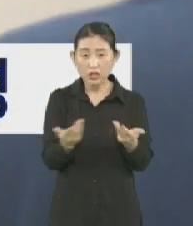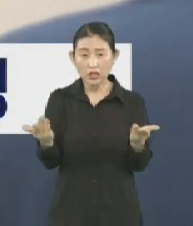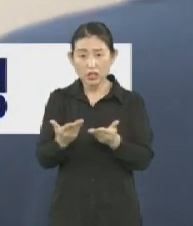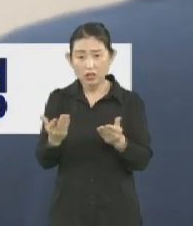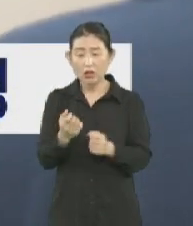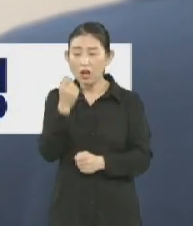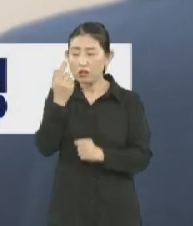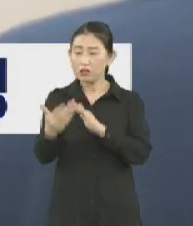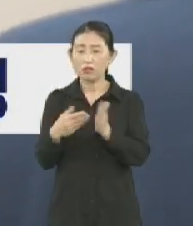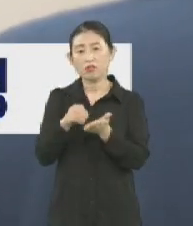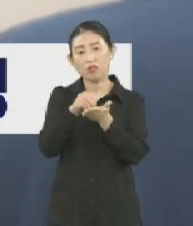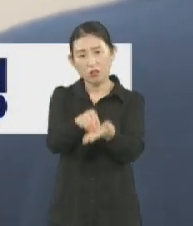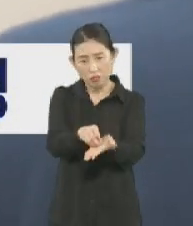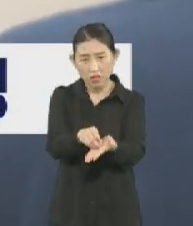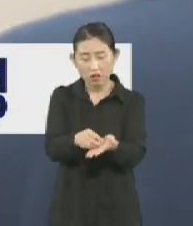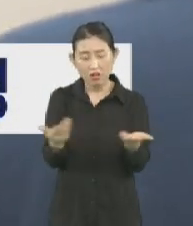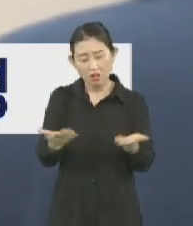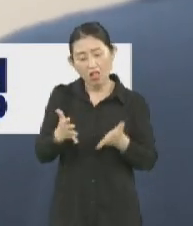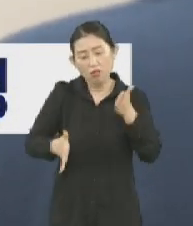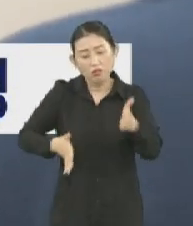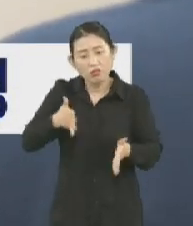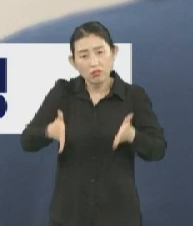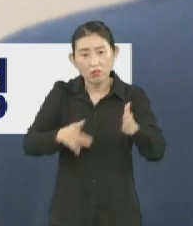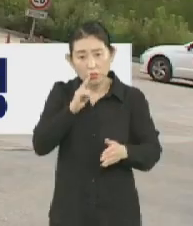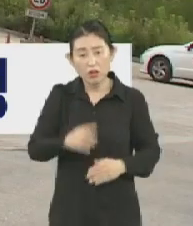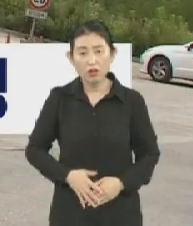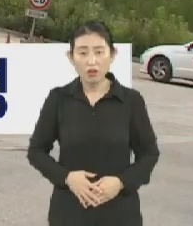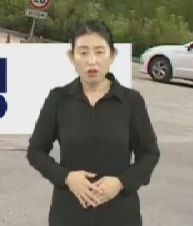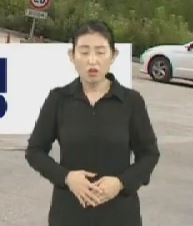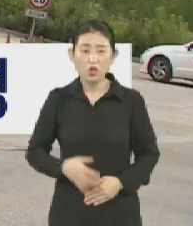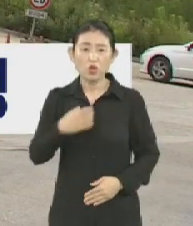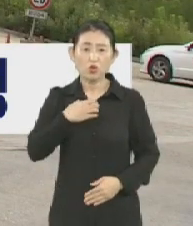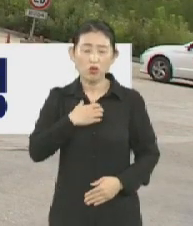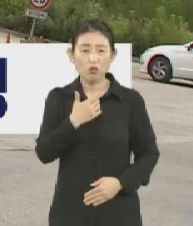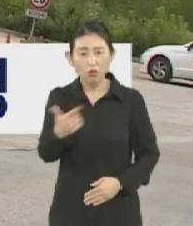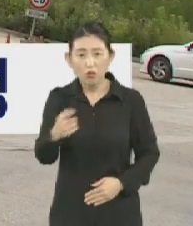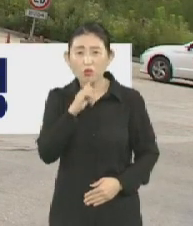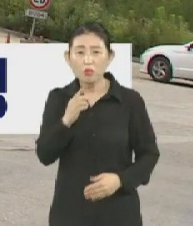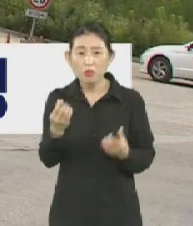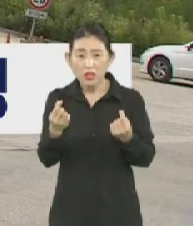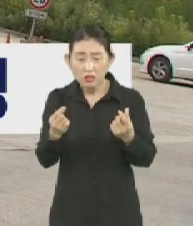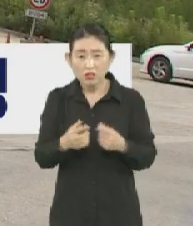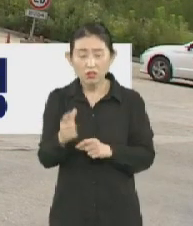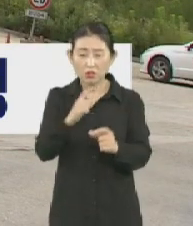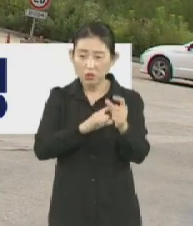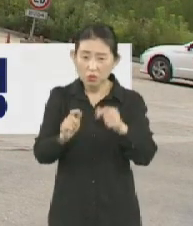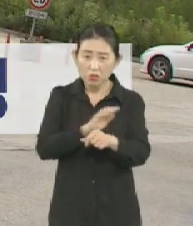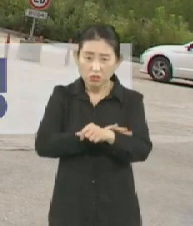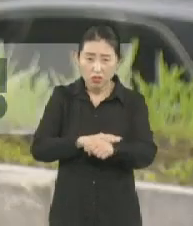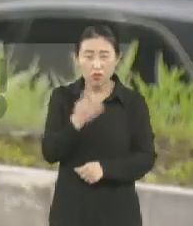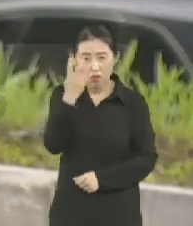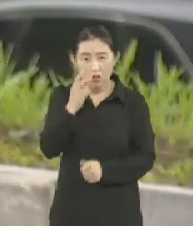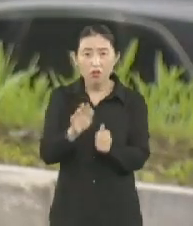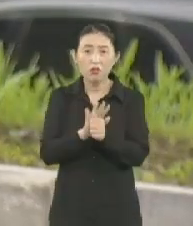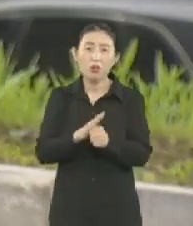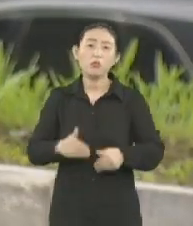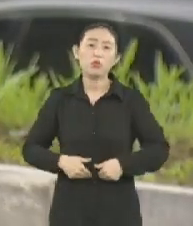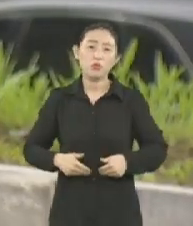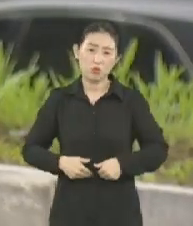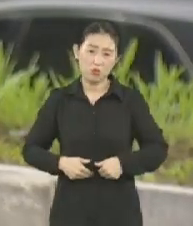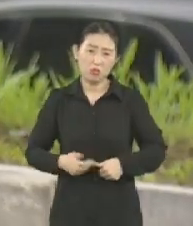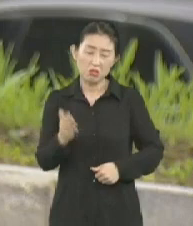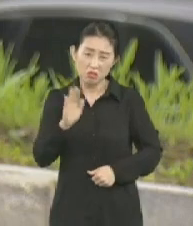일한 지 한 달밖에 안 된 미숙련자로 사고 위험성이 컸던 만큼 더욱 세심한 주의가 필요한